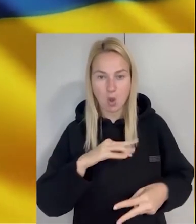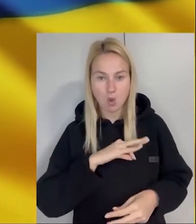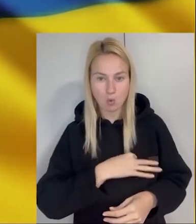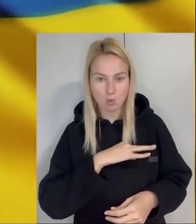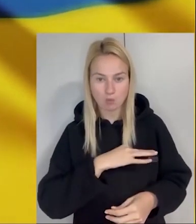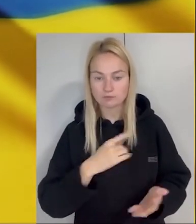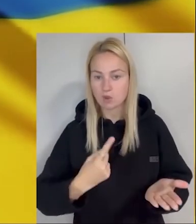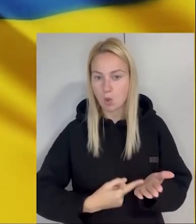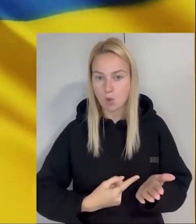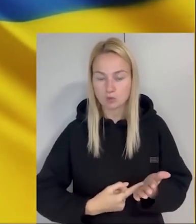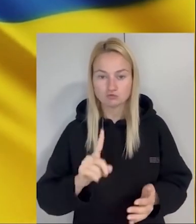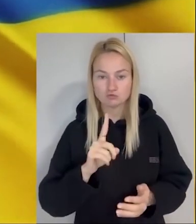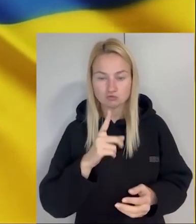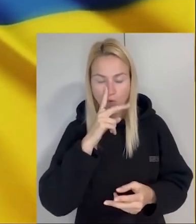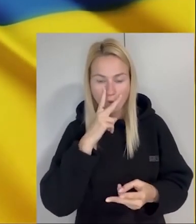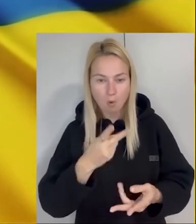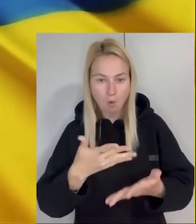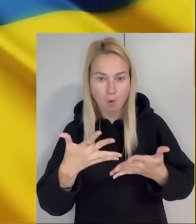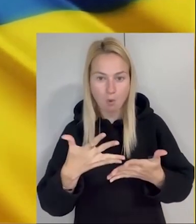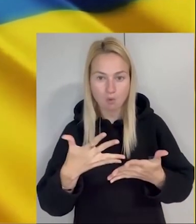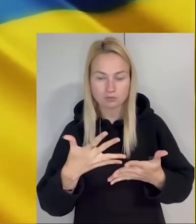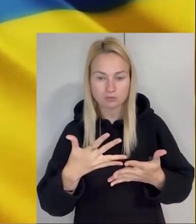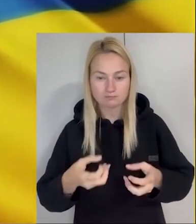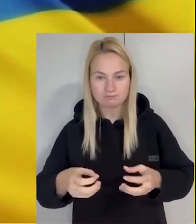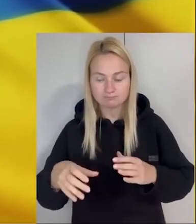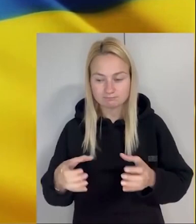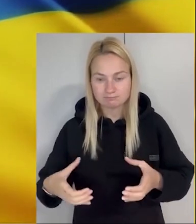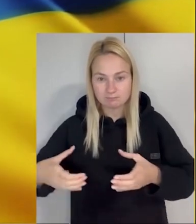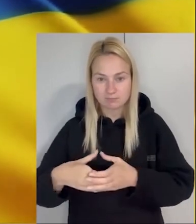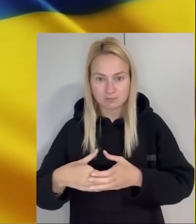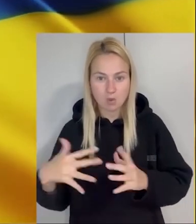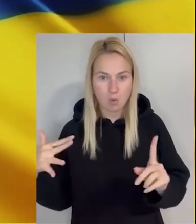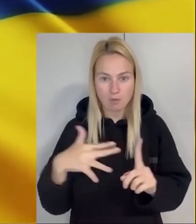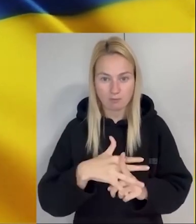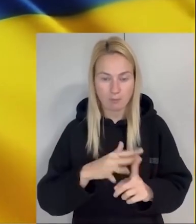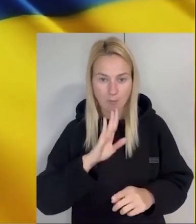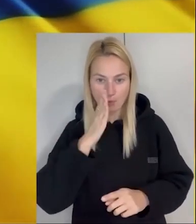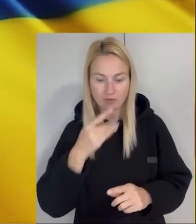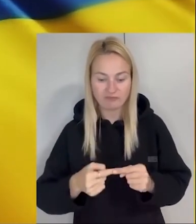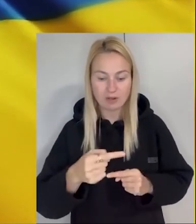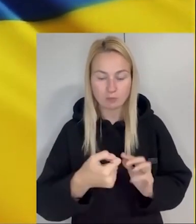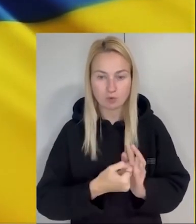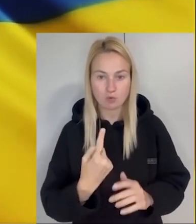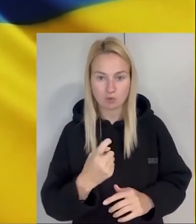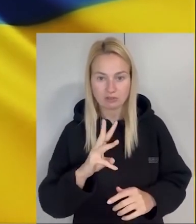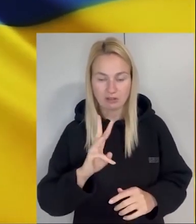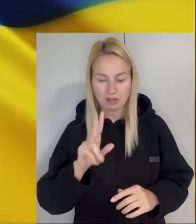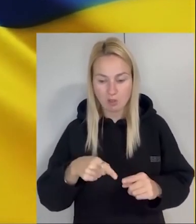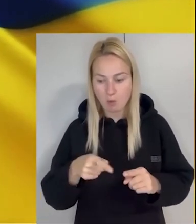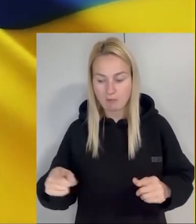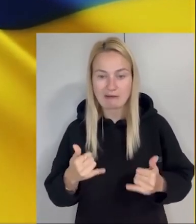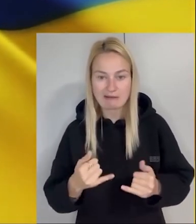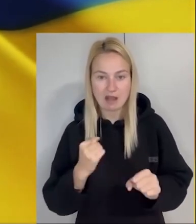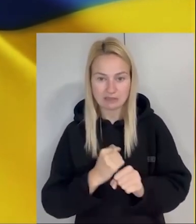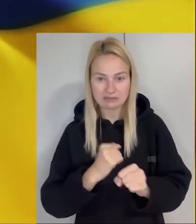розвідки, констатую, що ознак формування ударних угрупувань противника в глибину до 100 км для